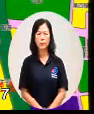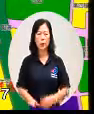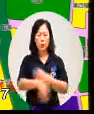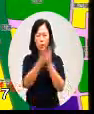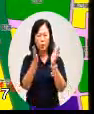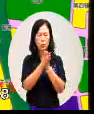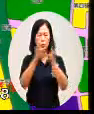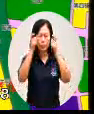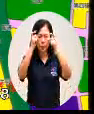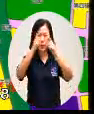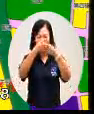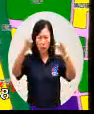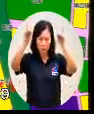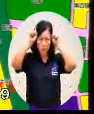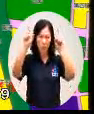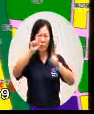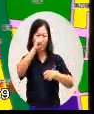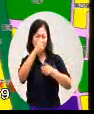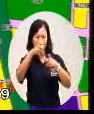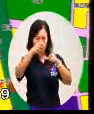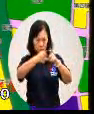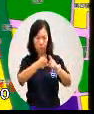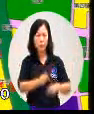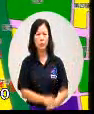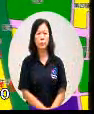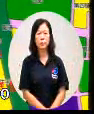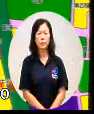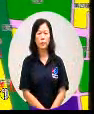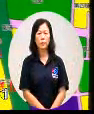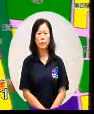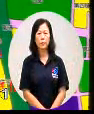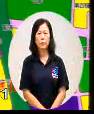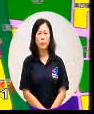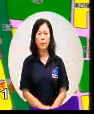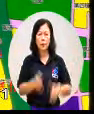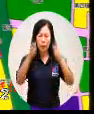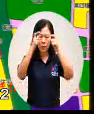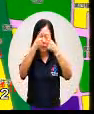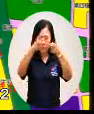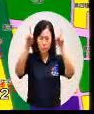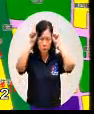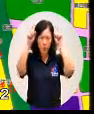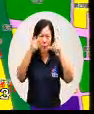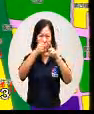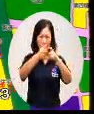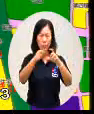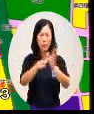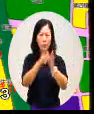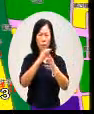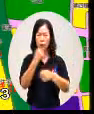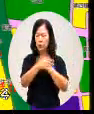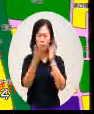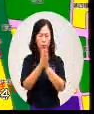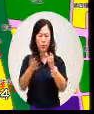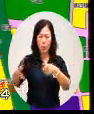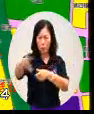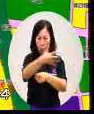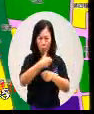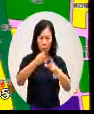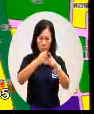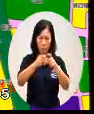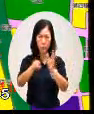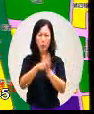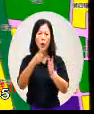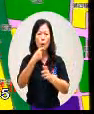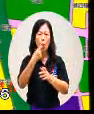高雄大学特区加高雄大学，这设备都是整个区段征收区，这红色的这全